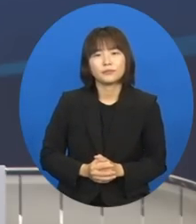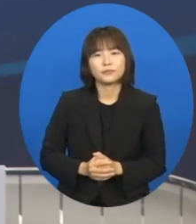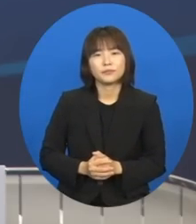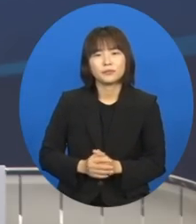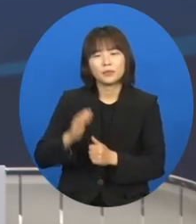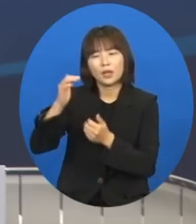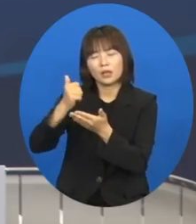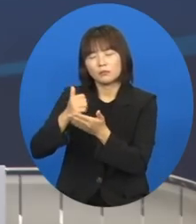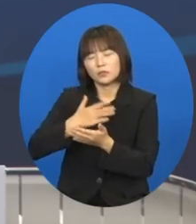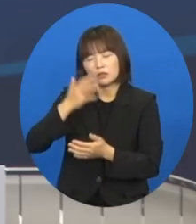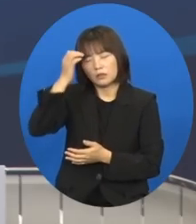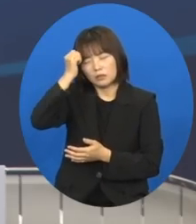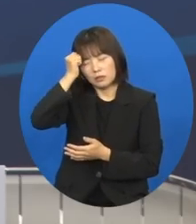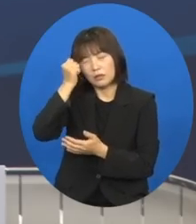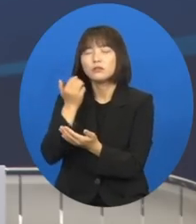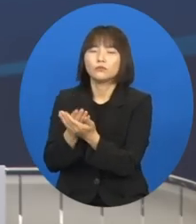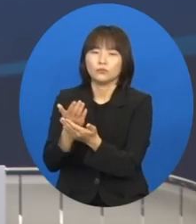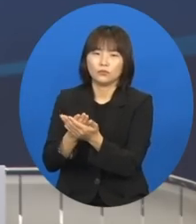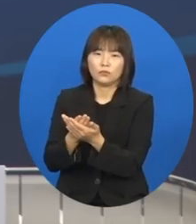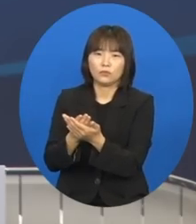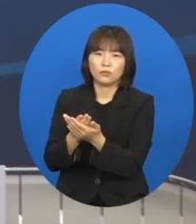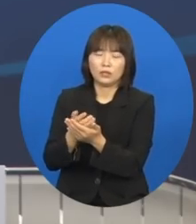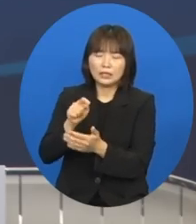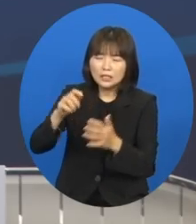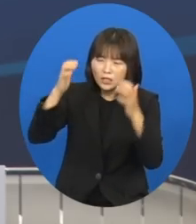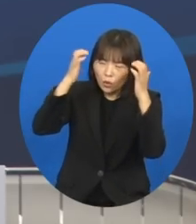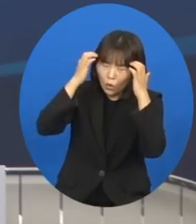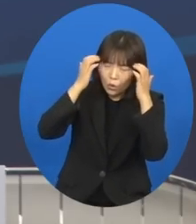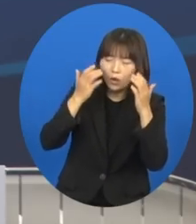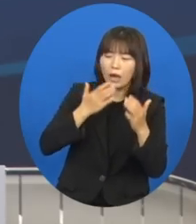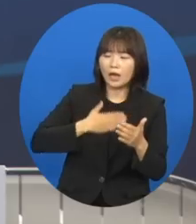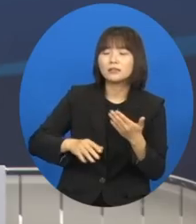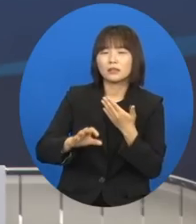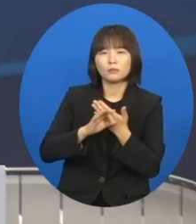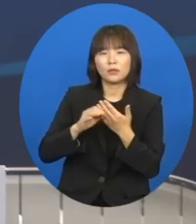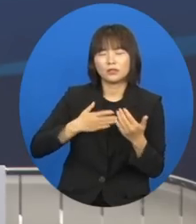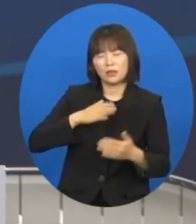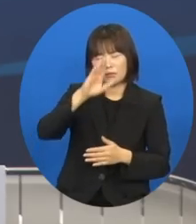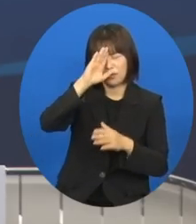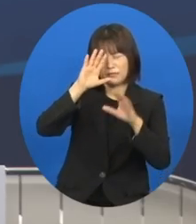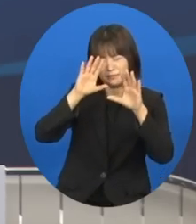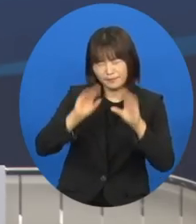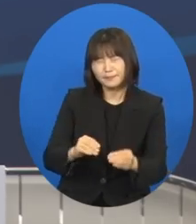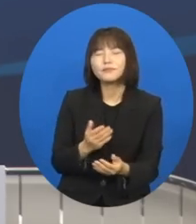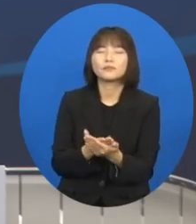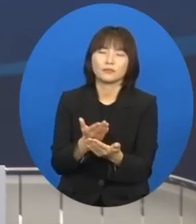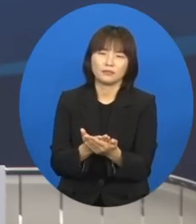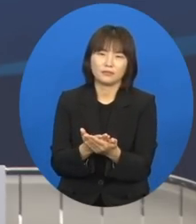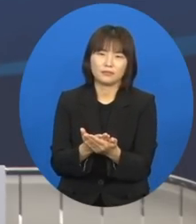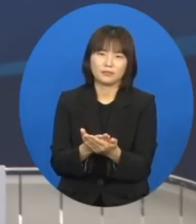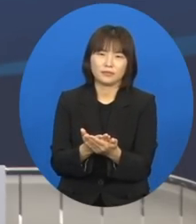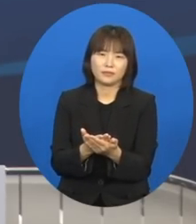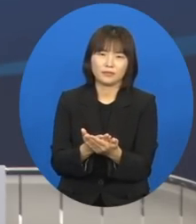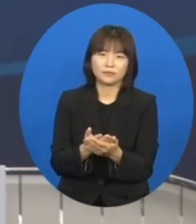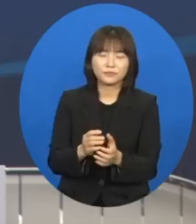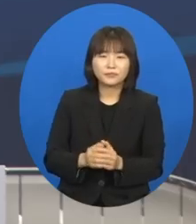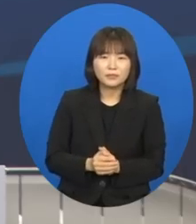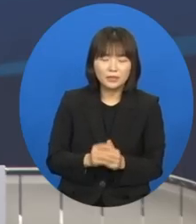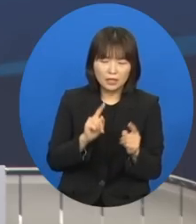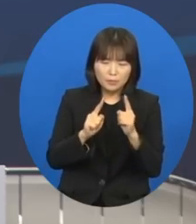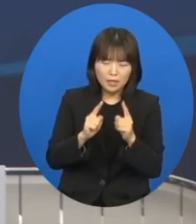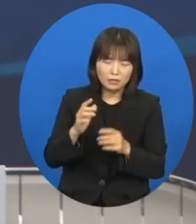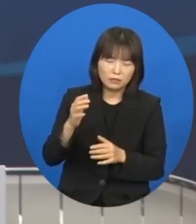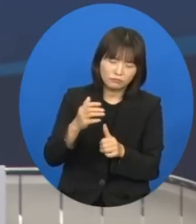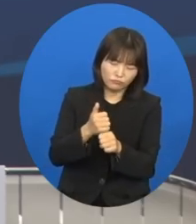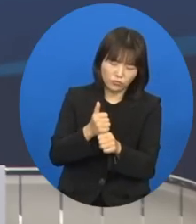하나님 저 좀 기억해 주세요. 하나님 이 고통을 아신다면 제 병을 좀 낫게 해주세요. 말씀을 가지고 몸부림을